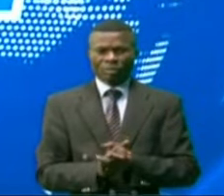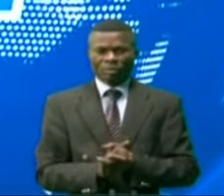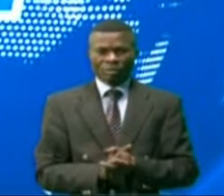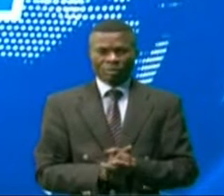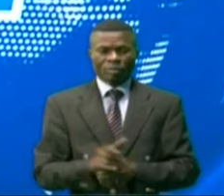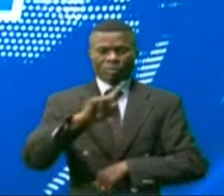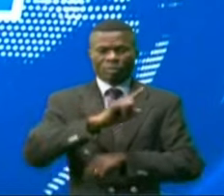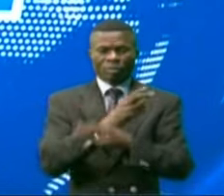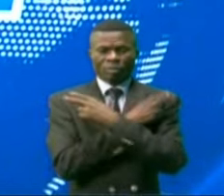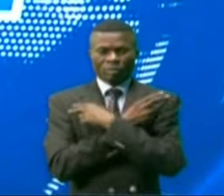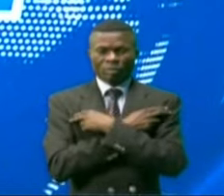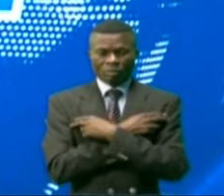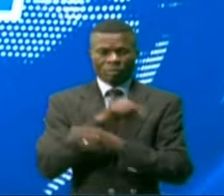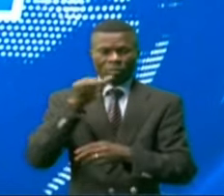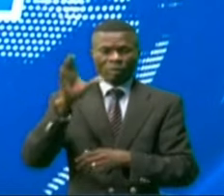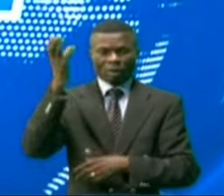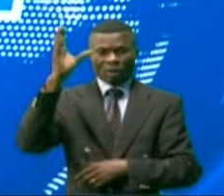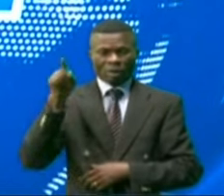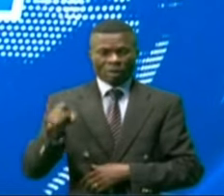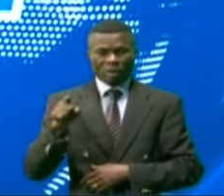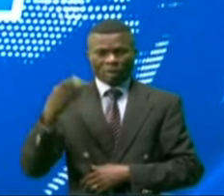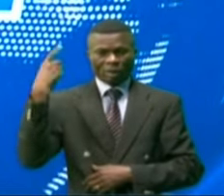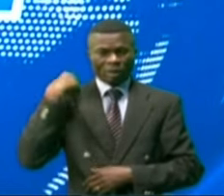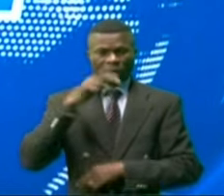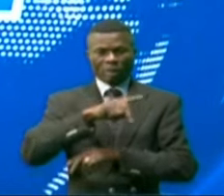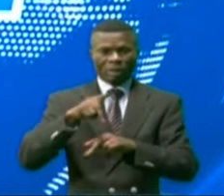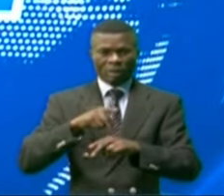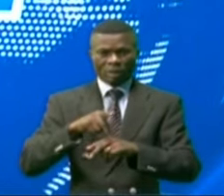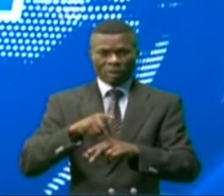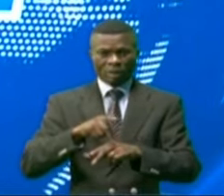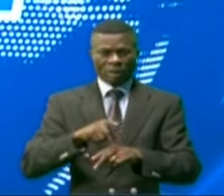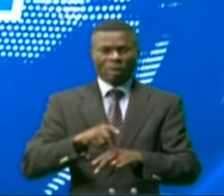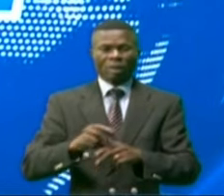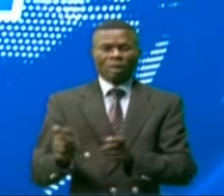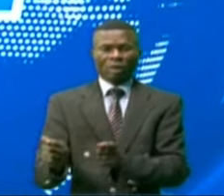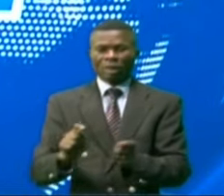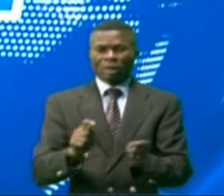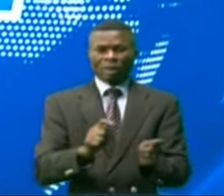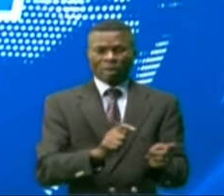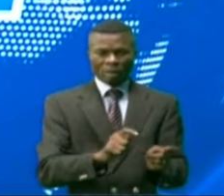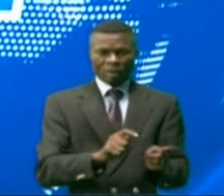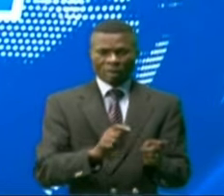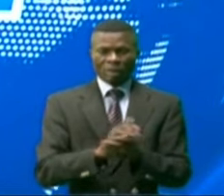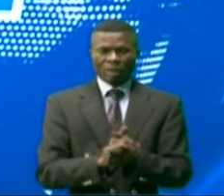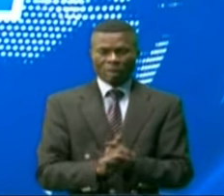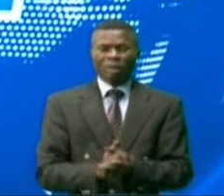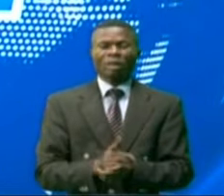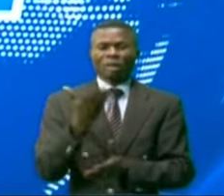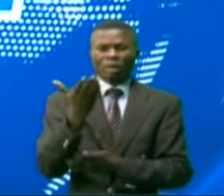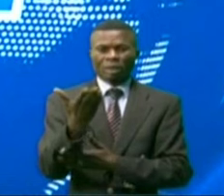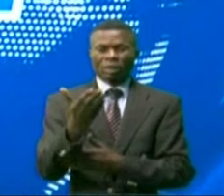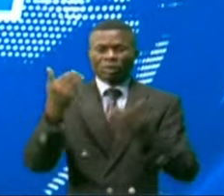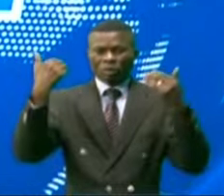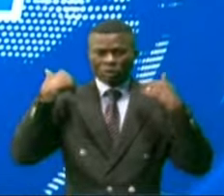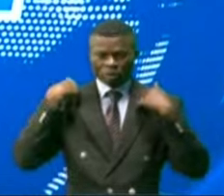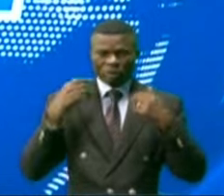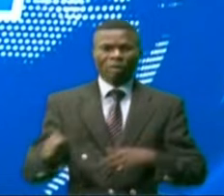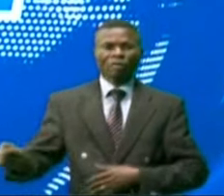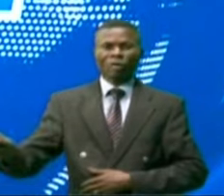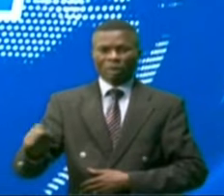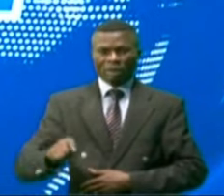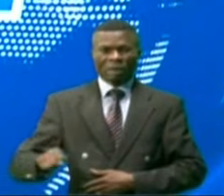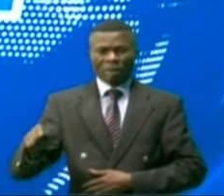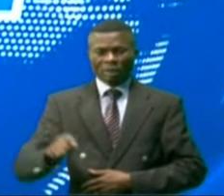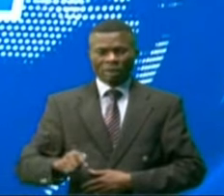En séjour dans sa circonscription électorale, le député provincial élu du Tanganyika, l'honorable Elingoui, appelle les autorités territoriales